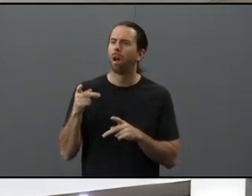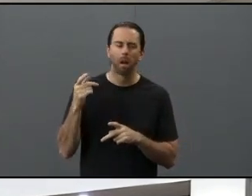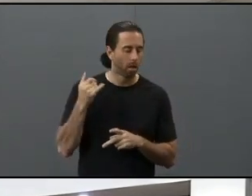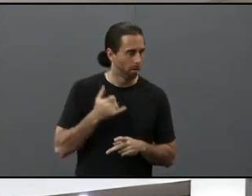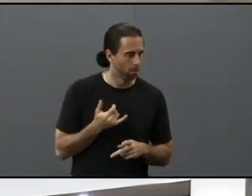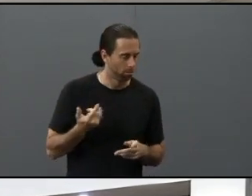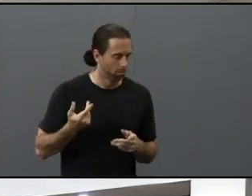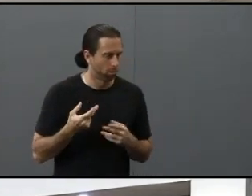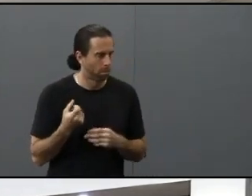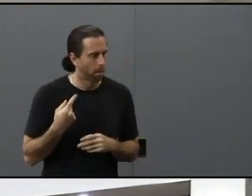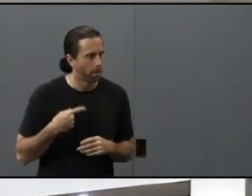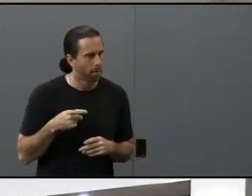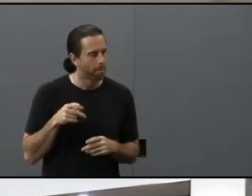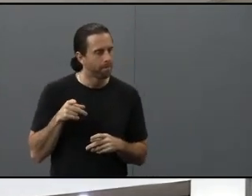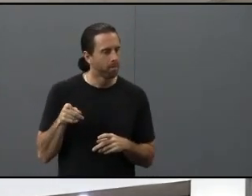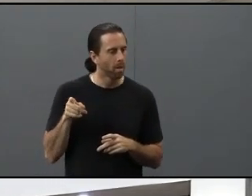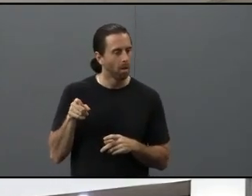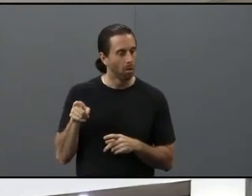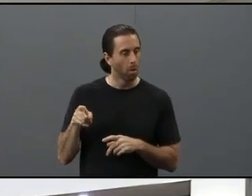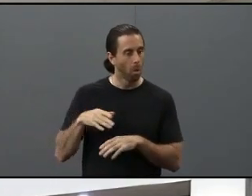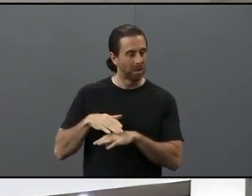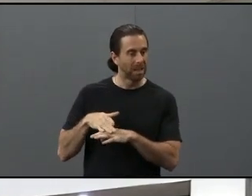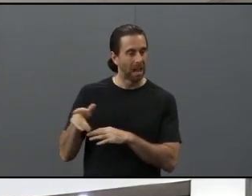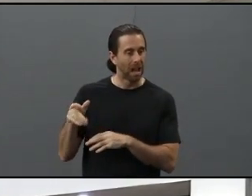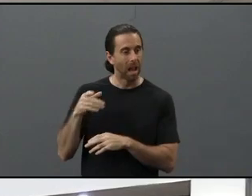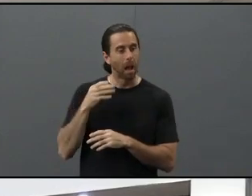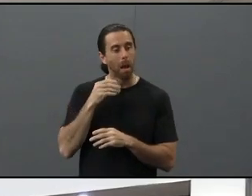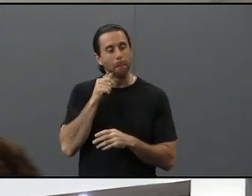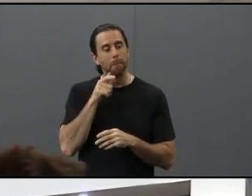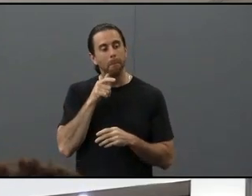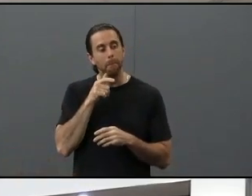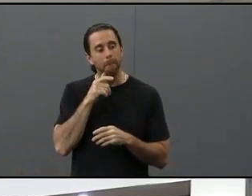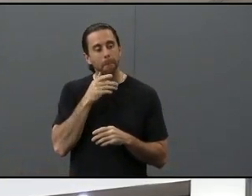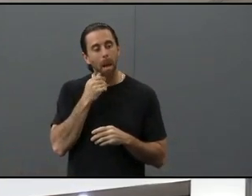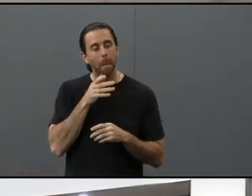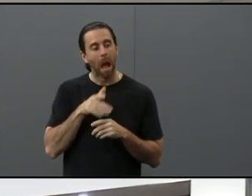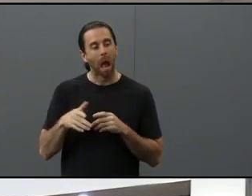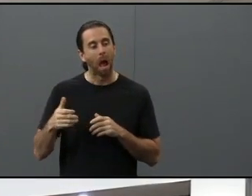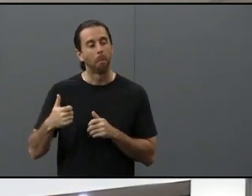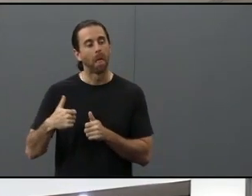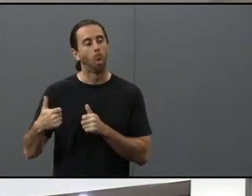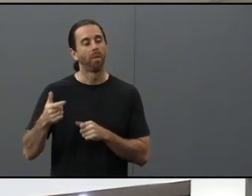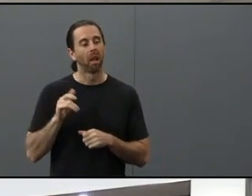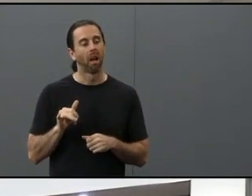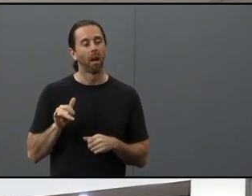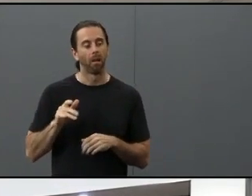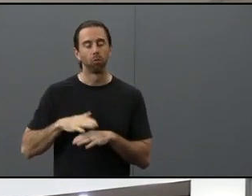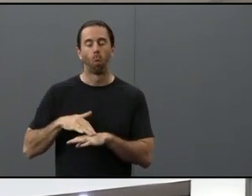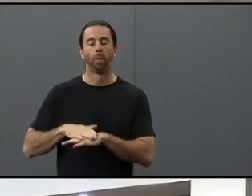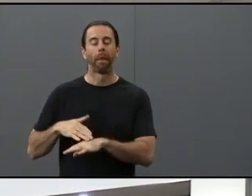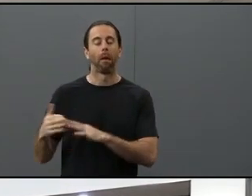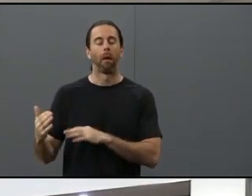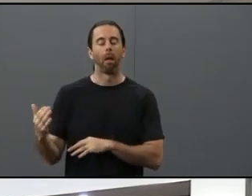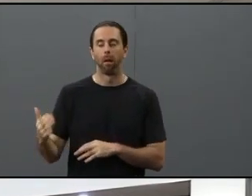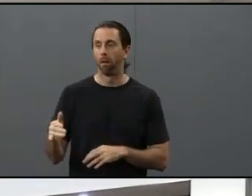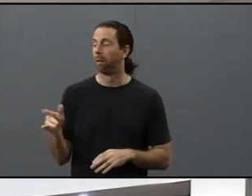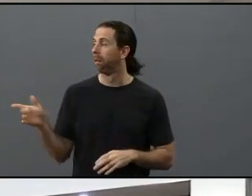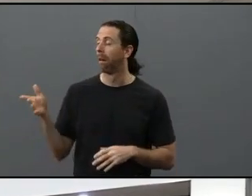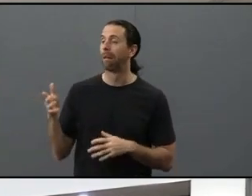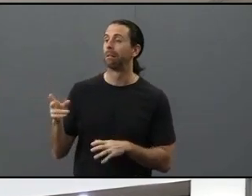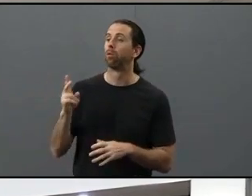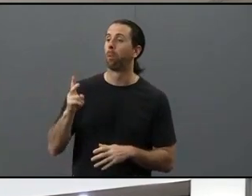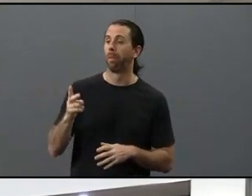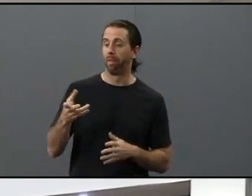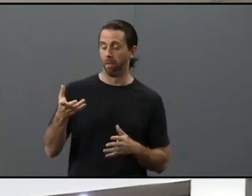belle mère il reste que l' 24 he par jour il vous reste 2 minutes puis je vous inviter arrê de il reste 2 minutes reste 2